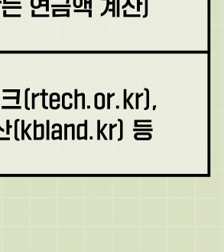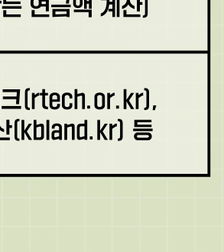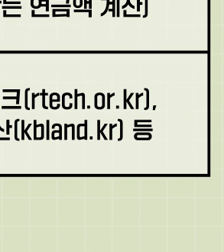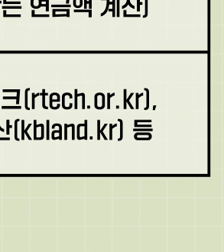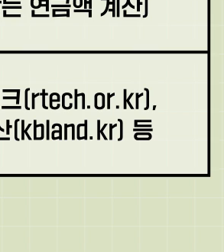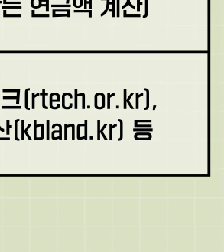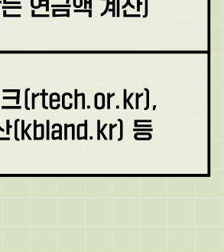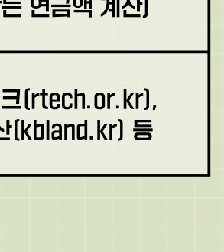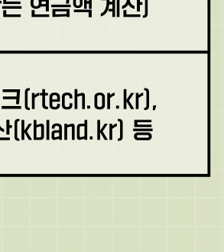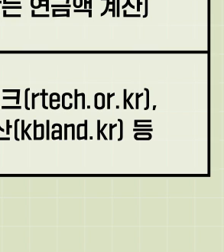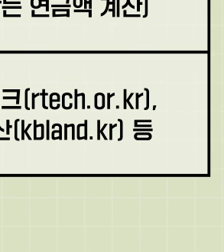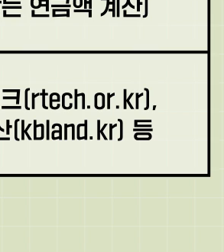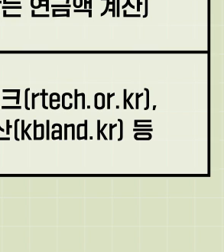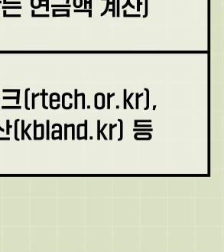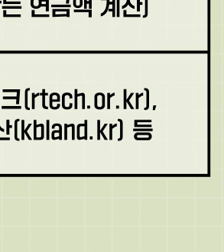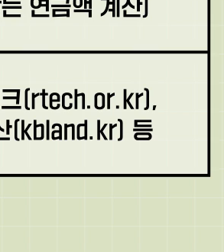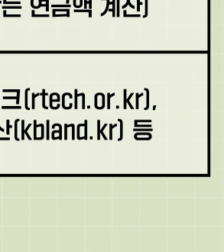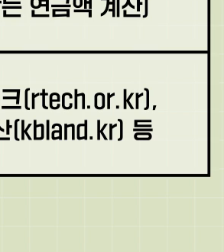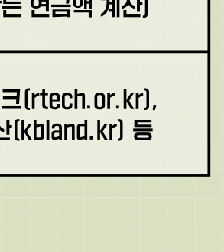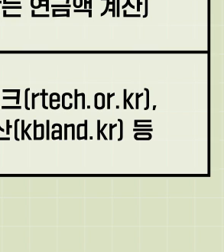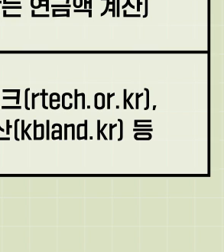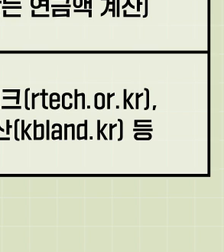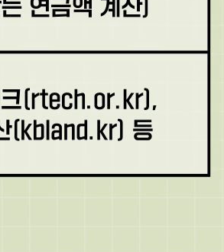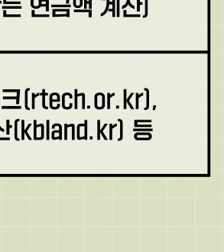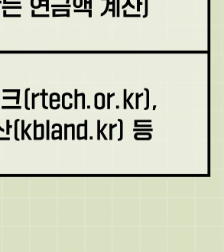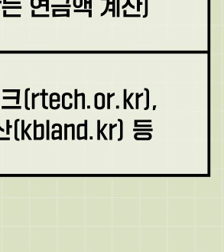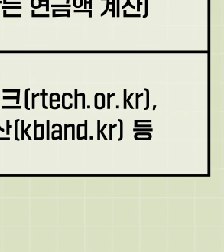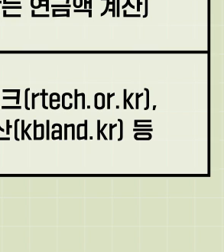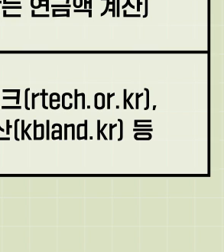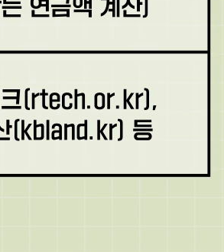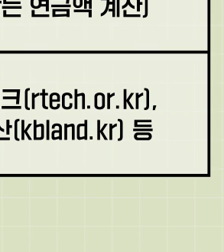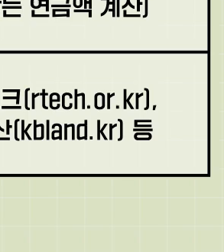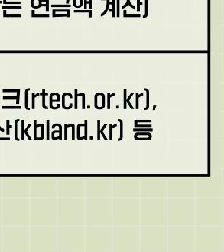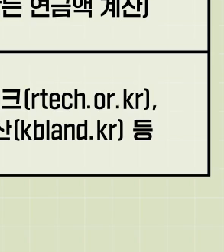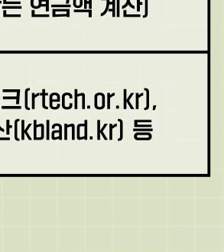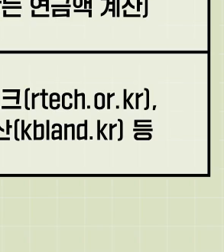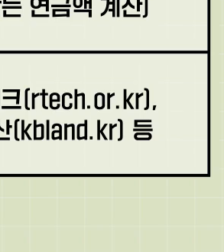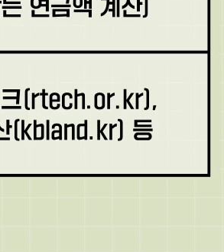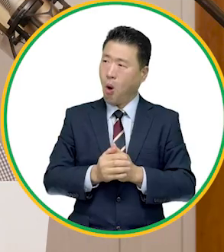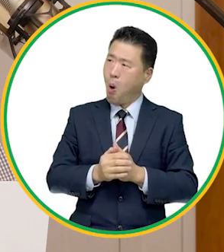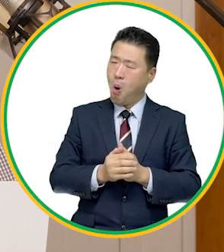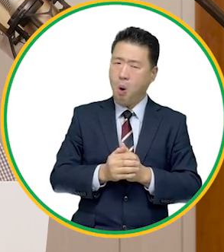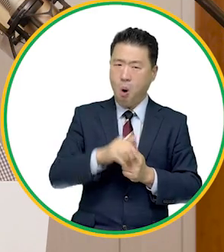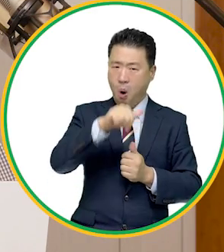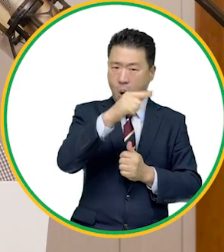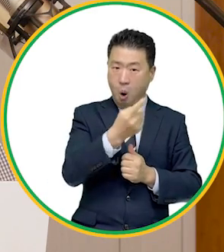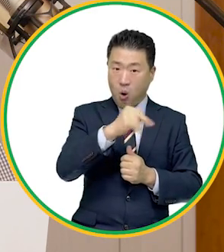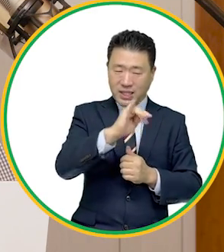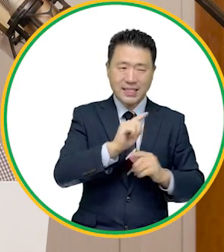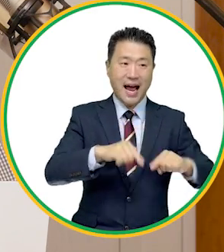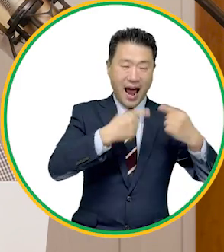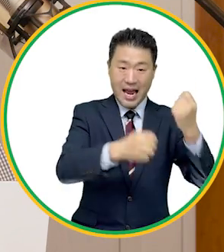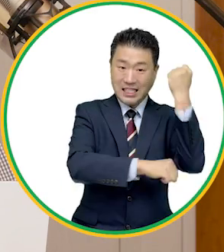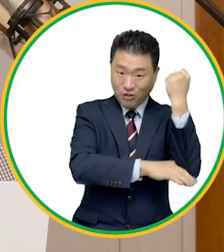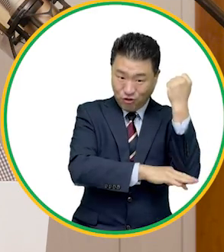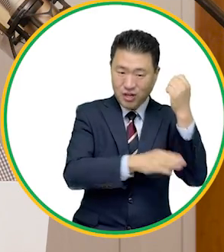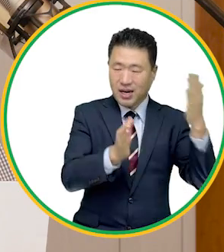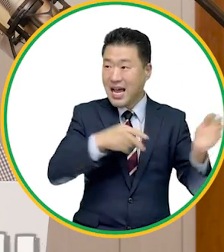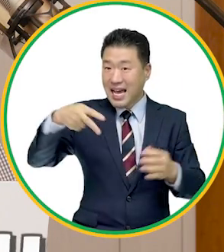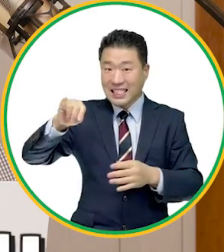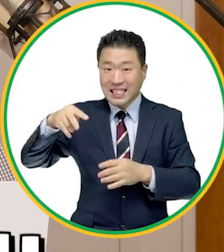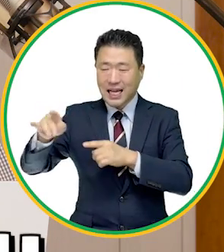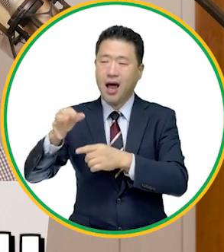협약한 감정평가기관의 6개월 이내 감정평가액 순으로 적용합니다. 공시가격이 가입